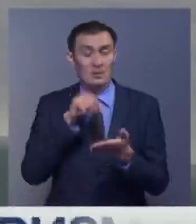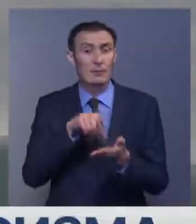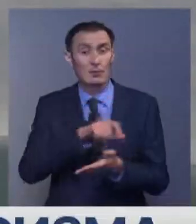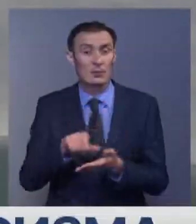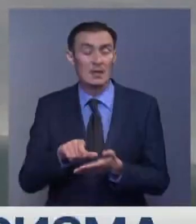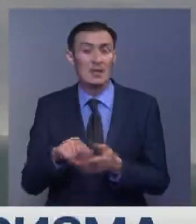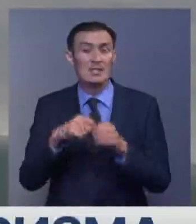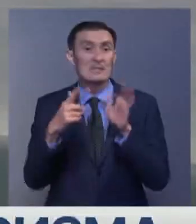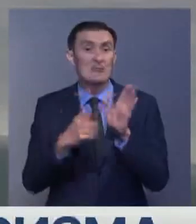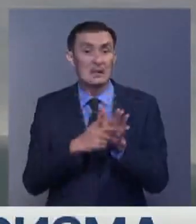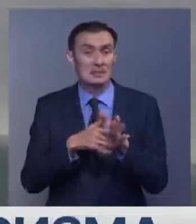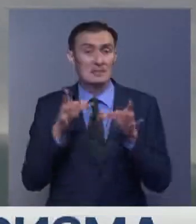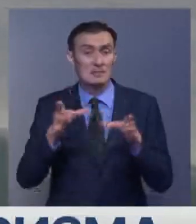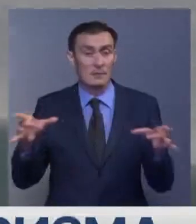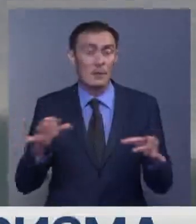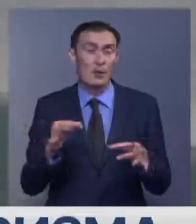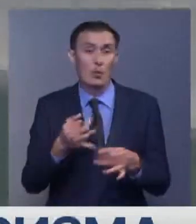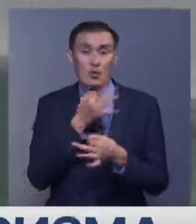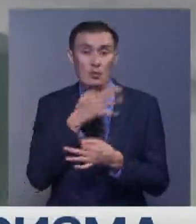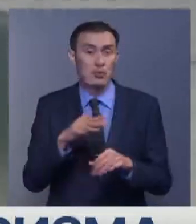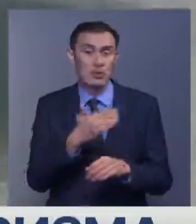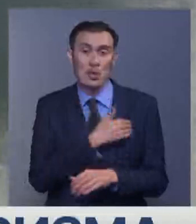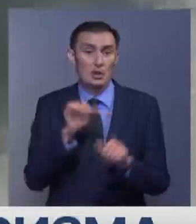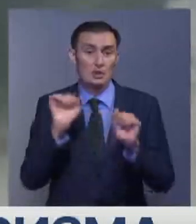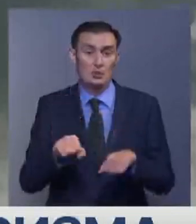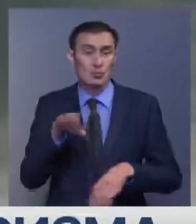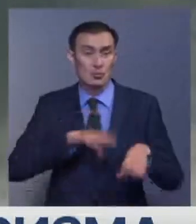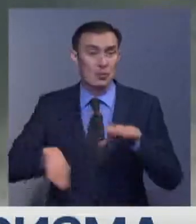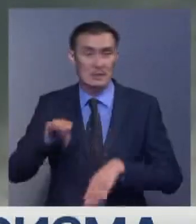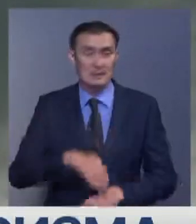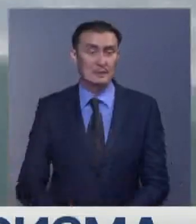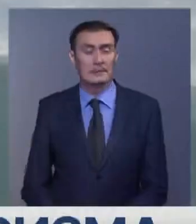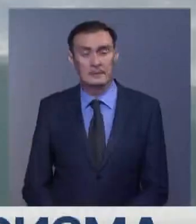говорят, что здесь 17 штук. Любой желающий может здесь искупаться.